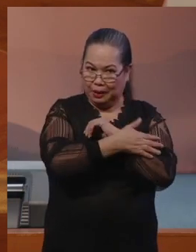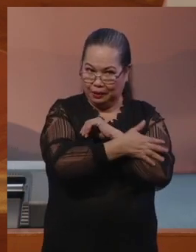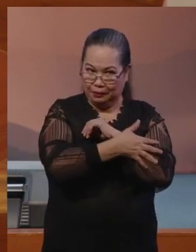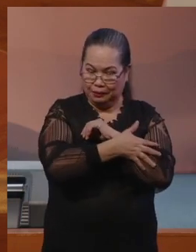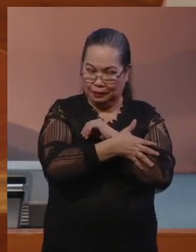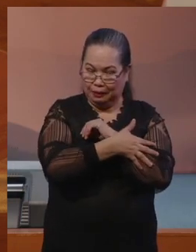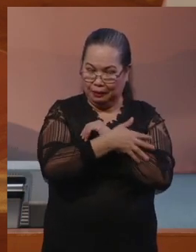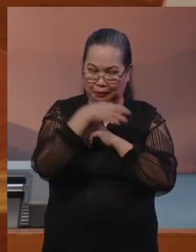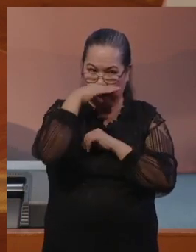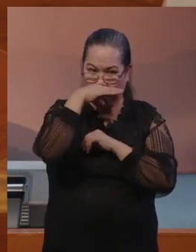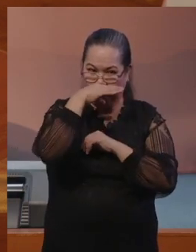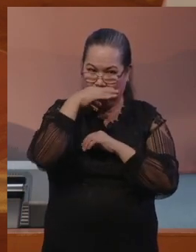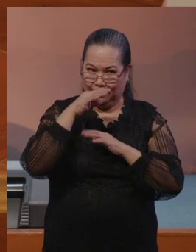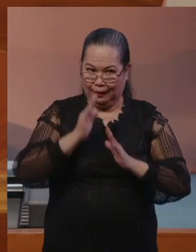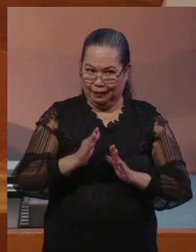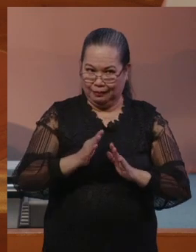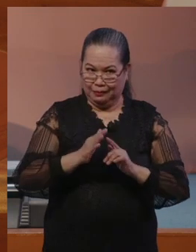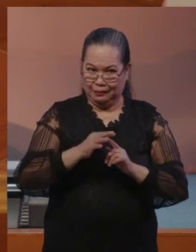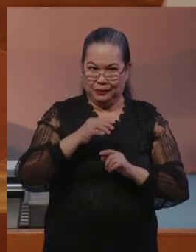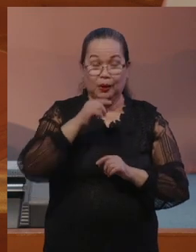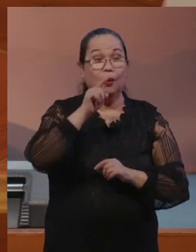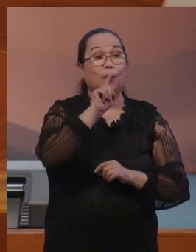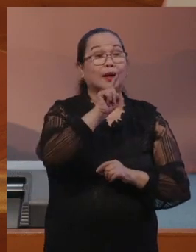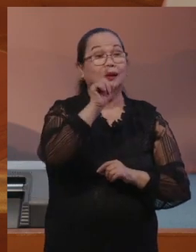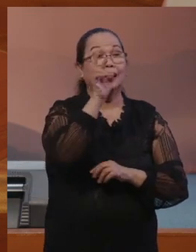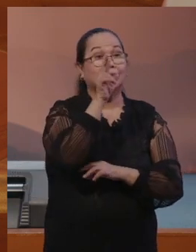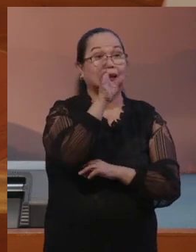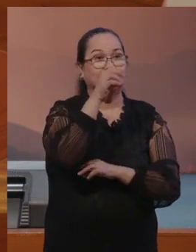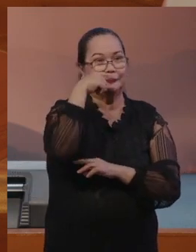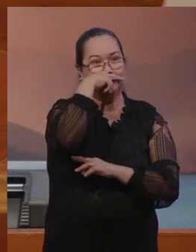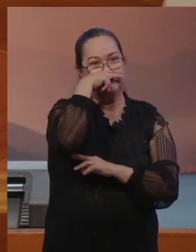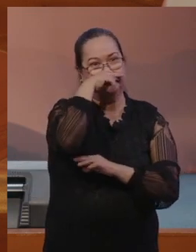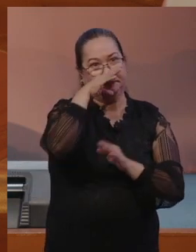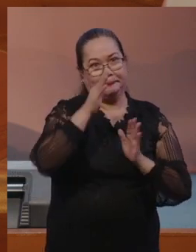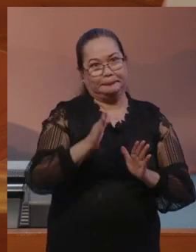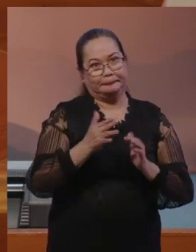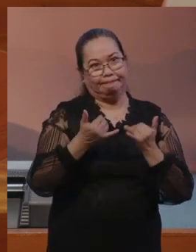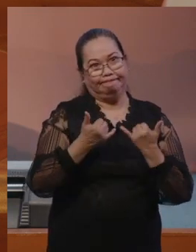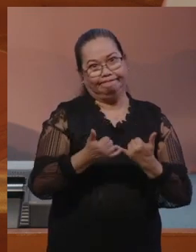Kuha niyo, nagsinungaling siya di ba? Ngayon,